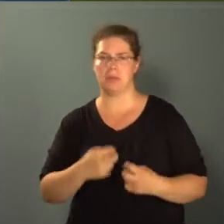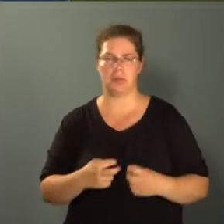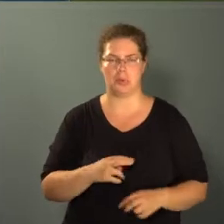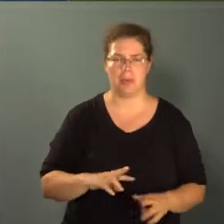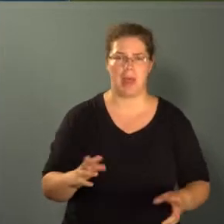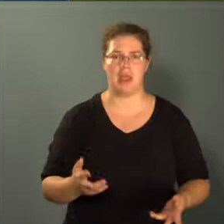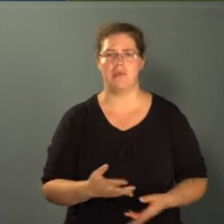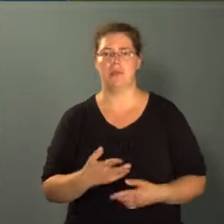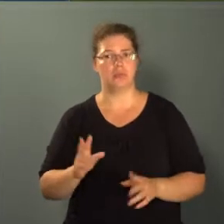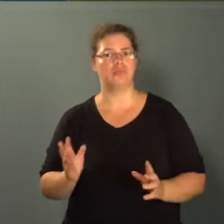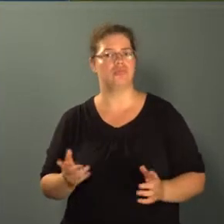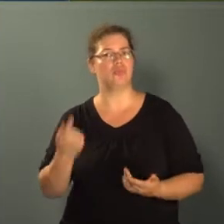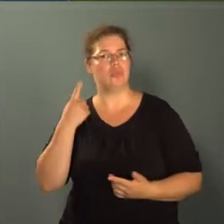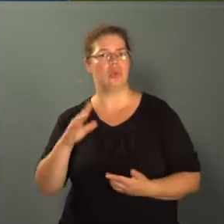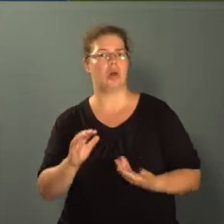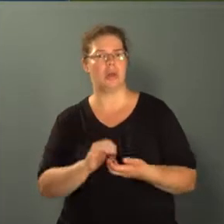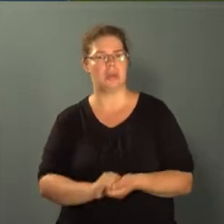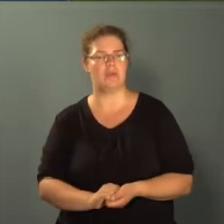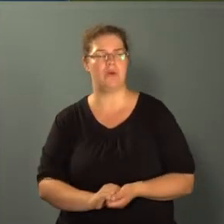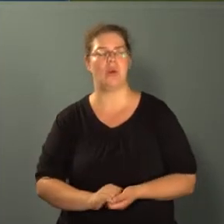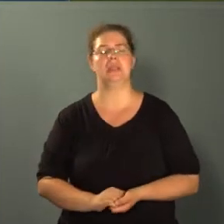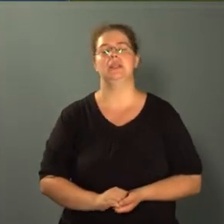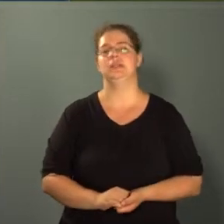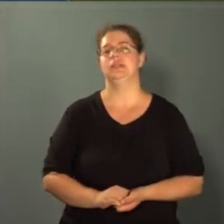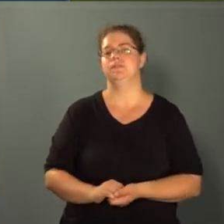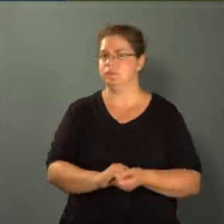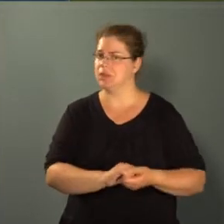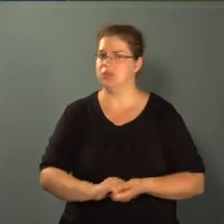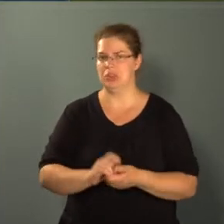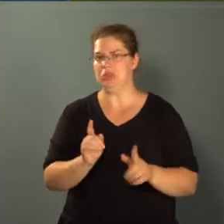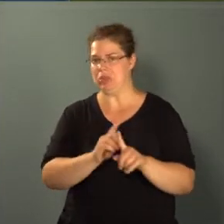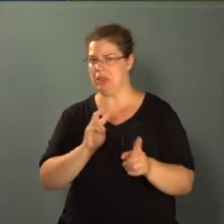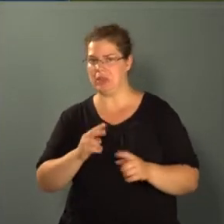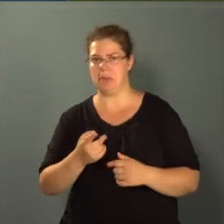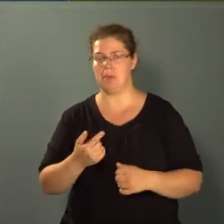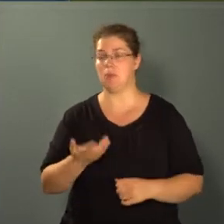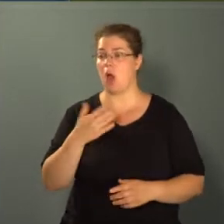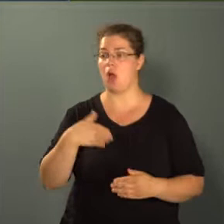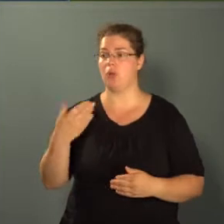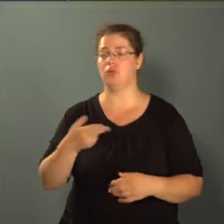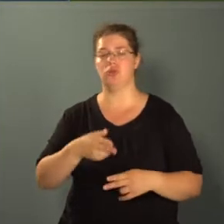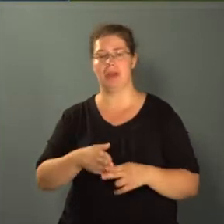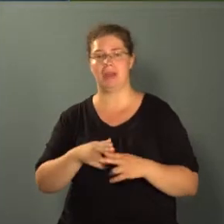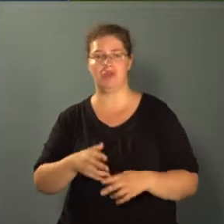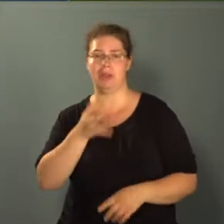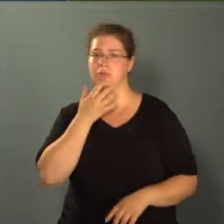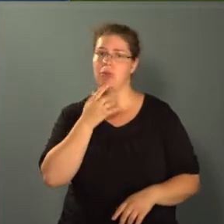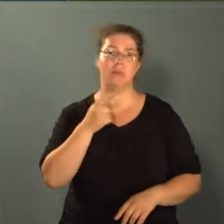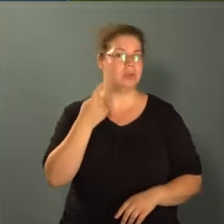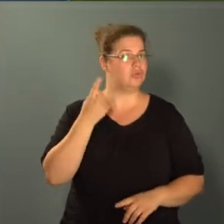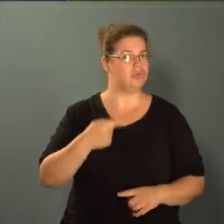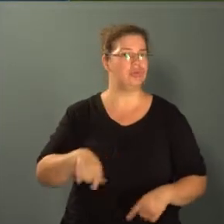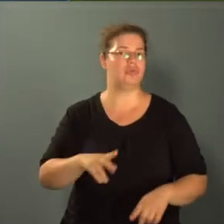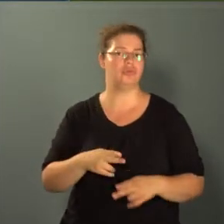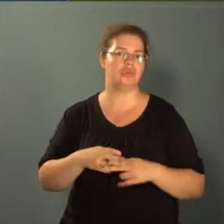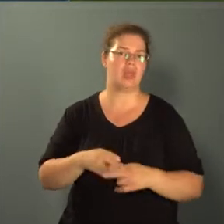van, akkor össze tudnak fogni. Egységesek ebből a szempontból, ha külső segítséget igényelnek, azt abban is